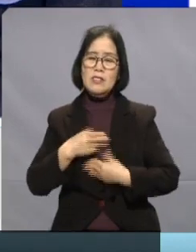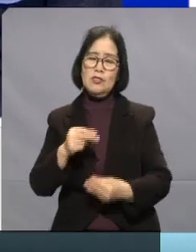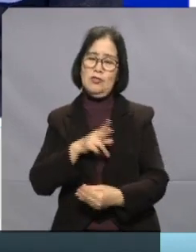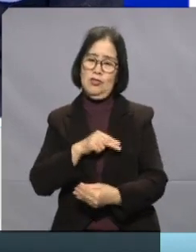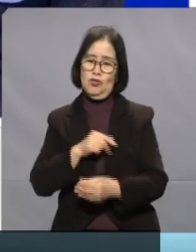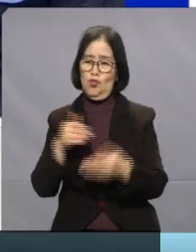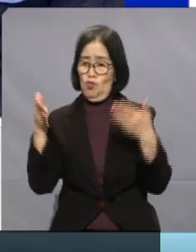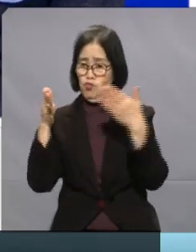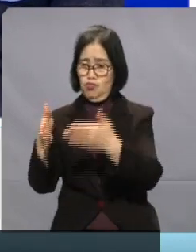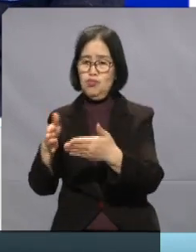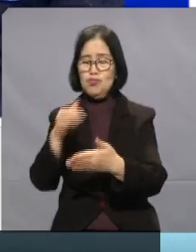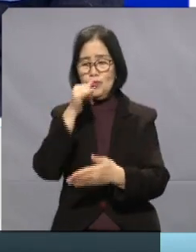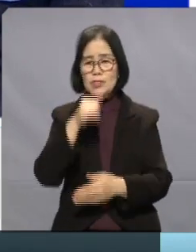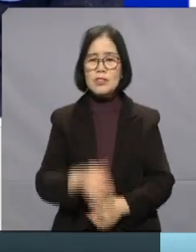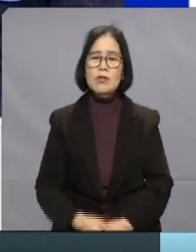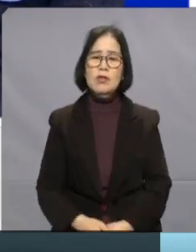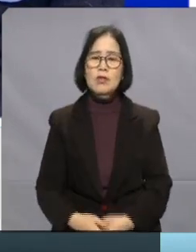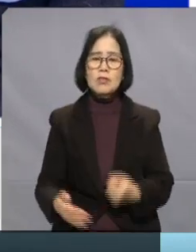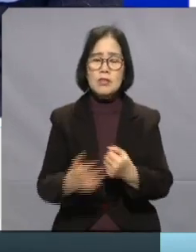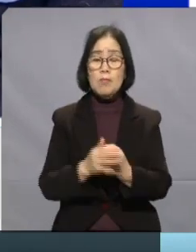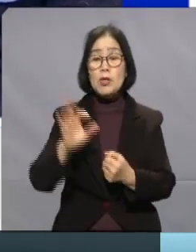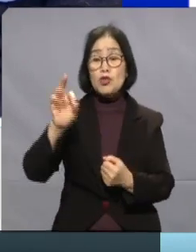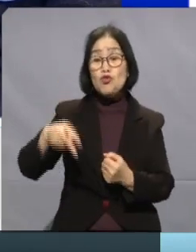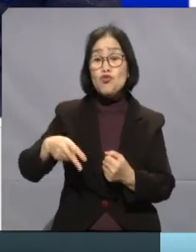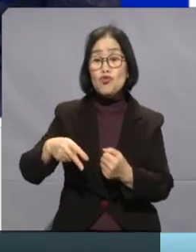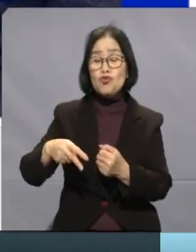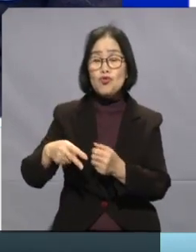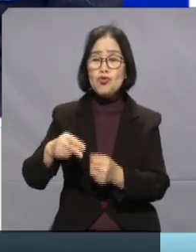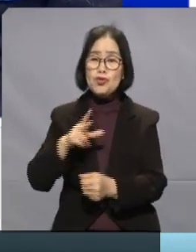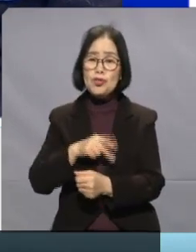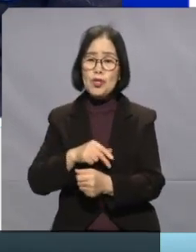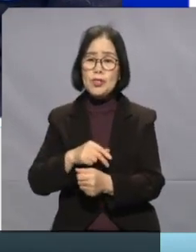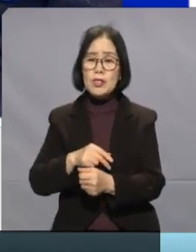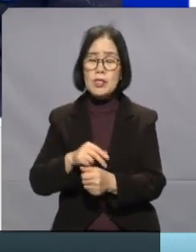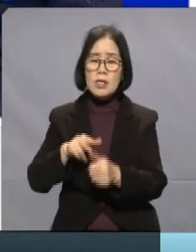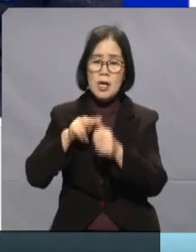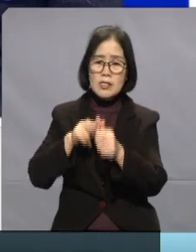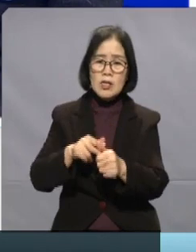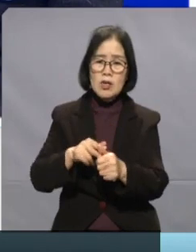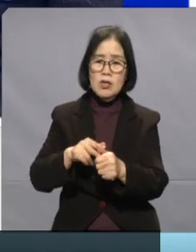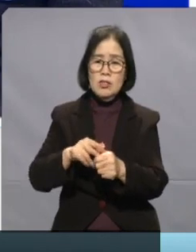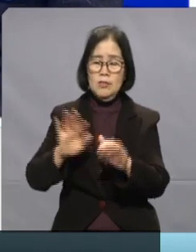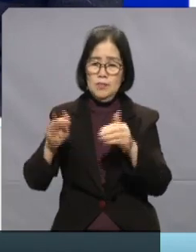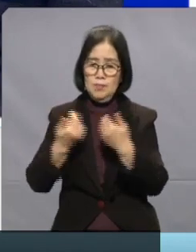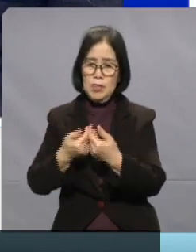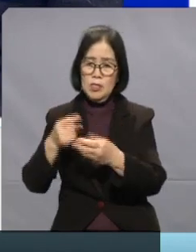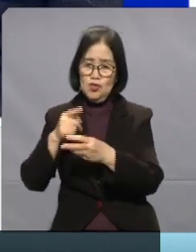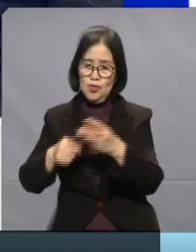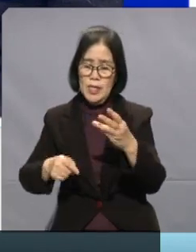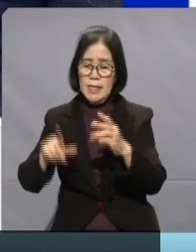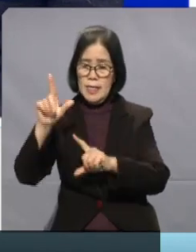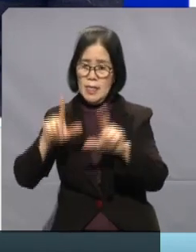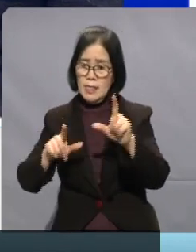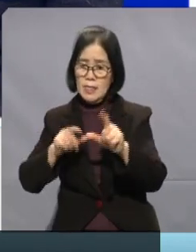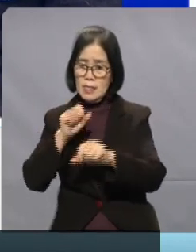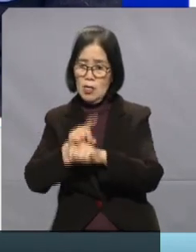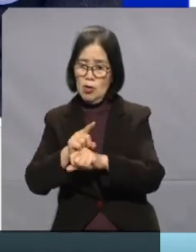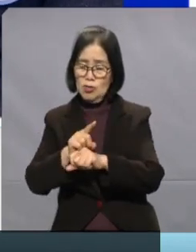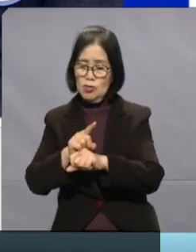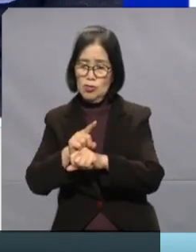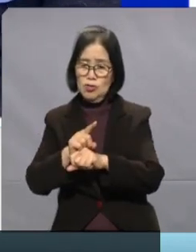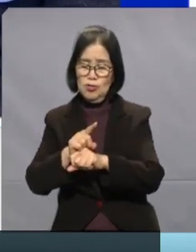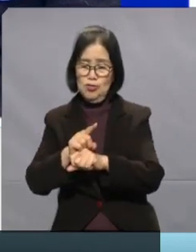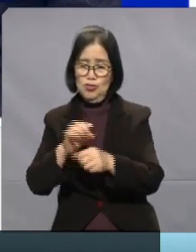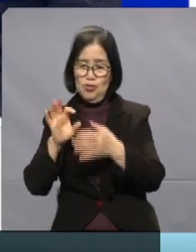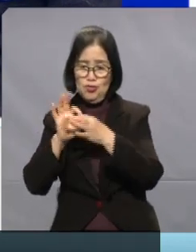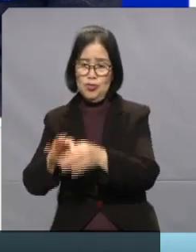나오거든요 그러면은 유승민 전 의원으로서는 나가서 비윤의 어떤 그 상징성을 유지하려면 최소 2등은 해야